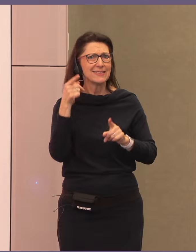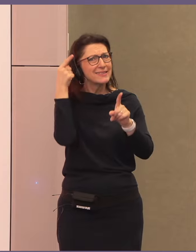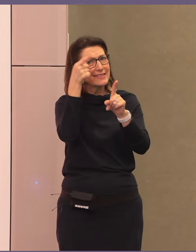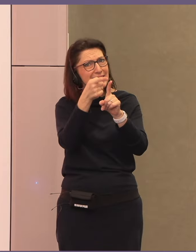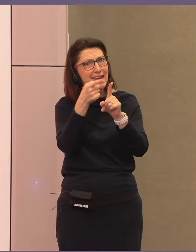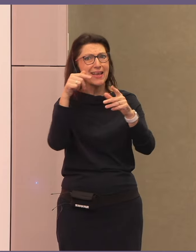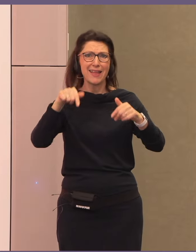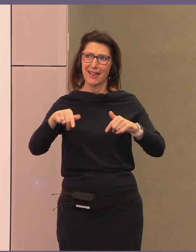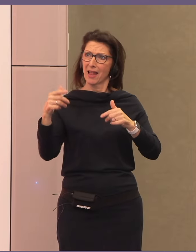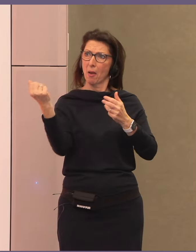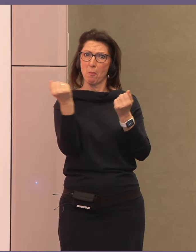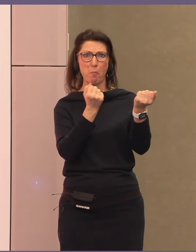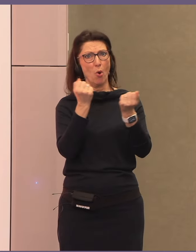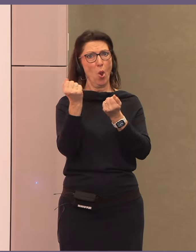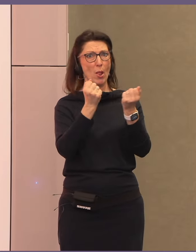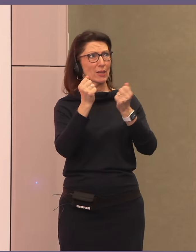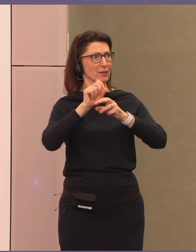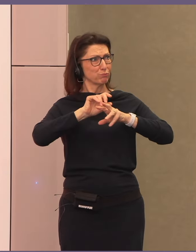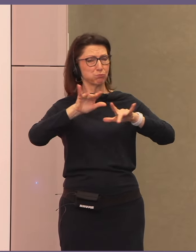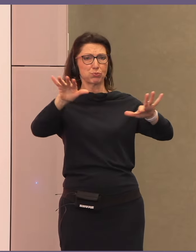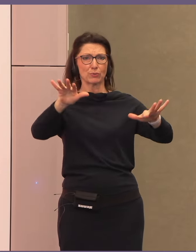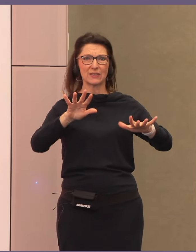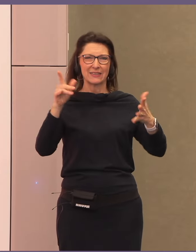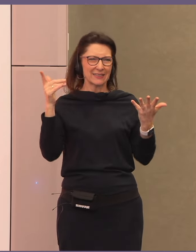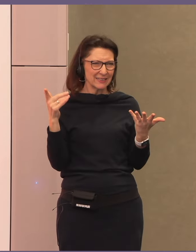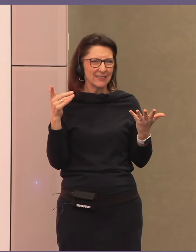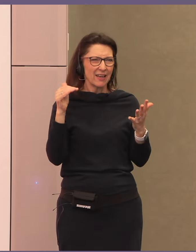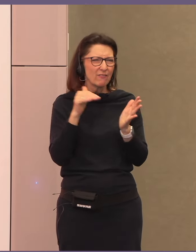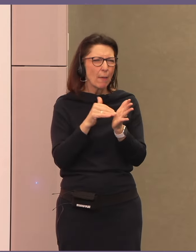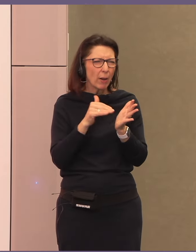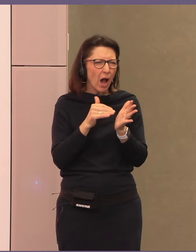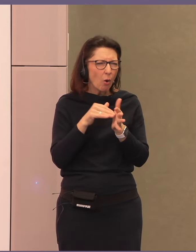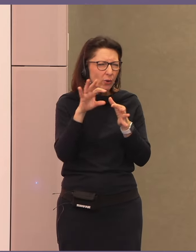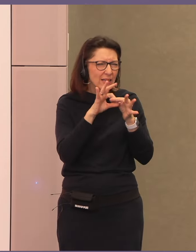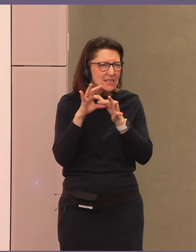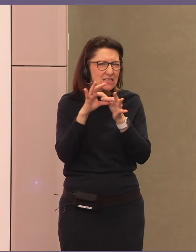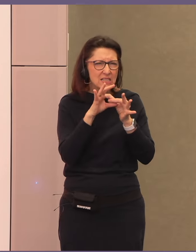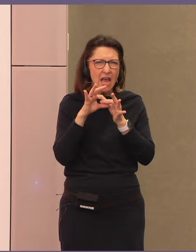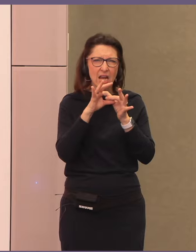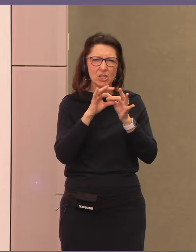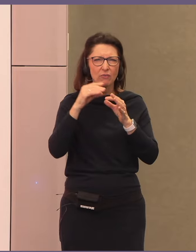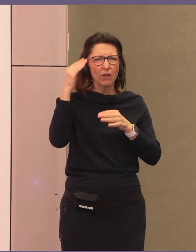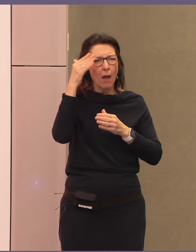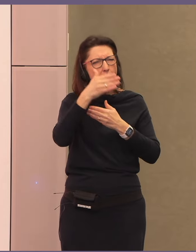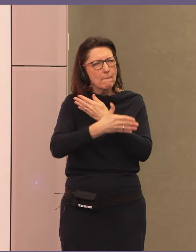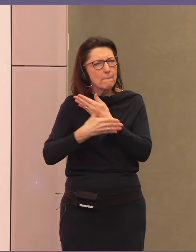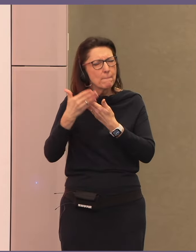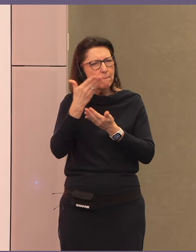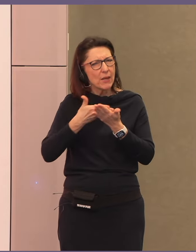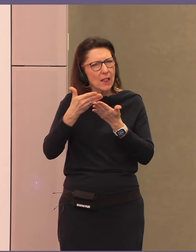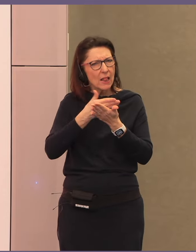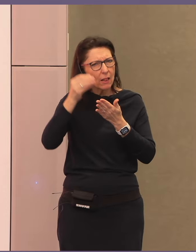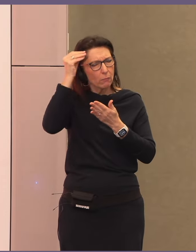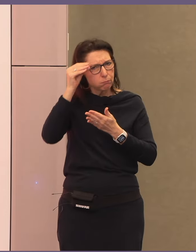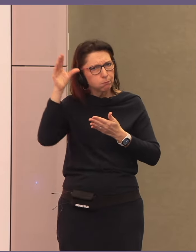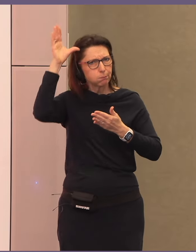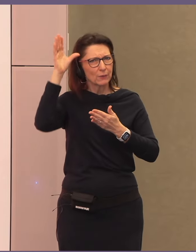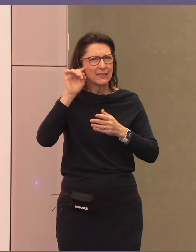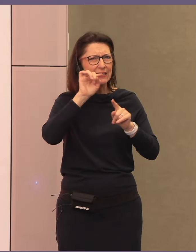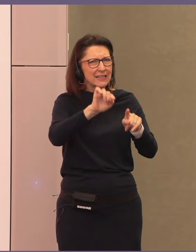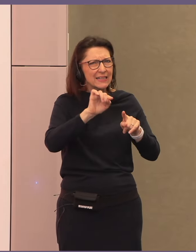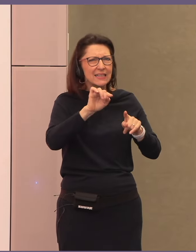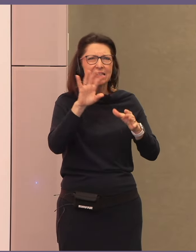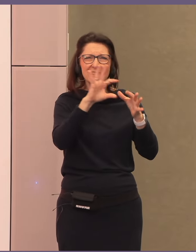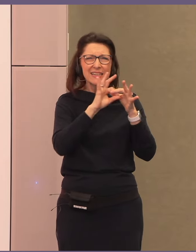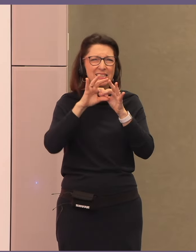gesehen hat. Was ist die größte Waffe, die wir haben? Ist eine aufgeklärte, gebildete Gesellschaft, die erkennt, was die Muster hinter diesen radikalen Ansagen